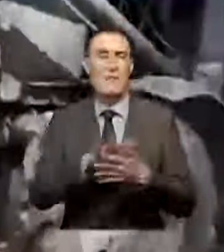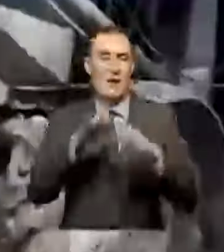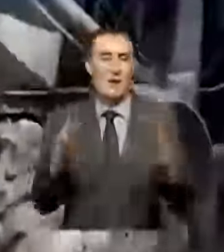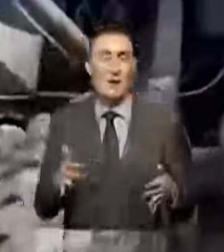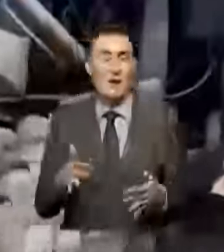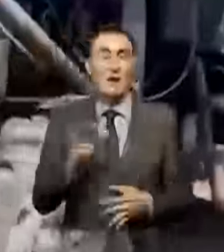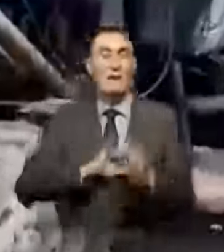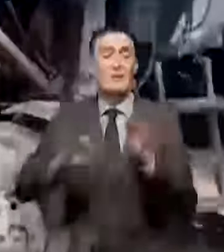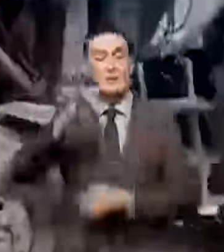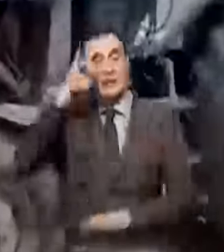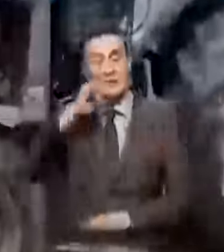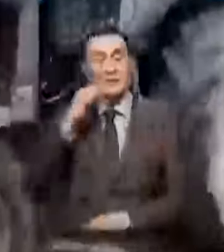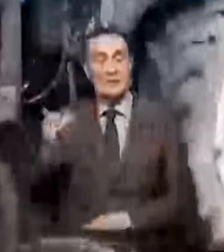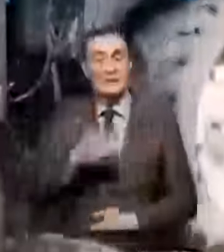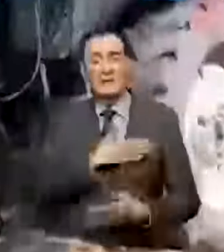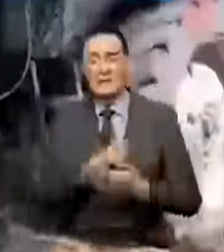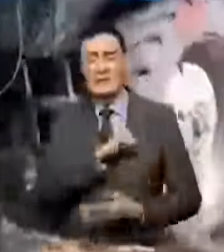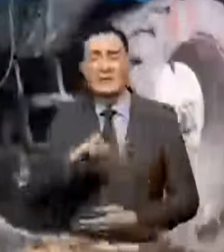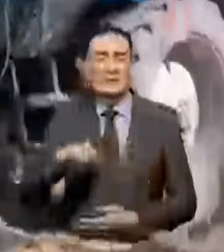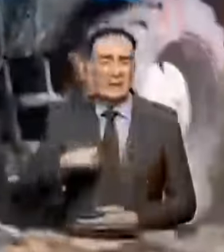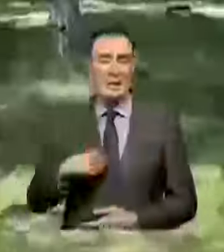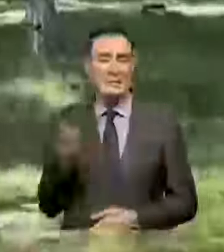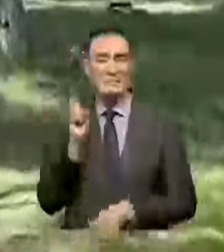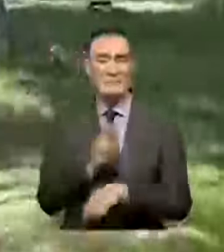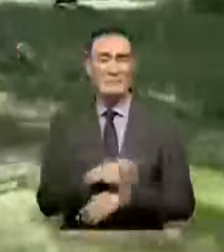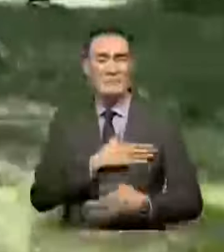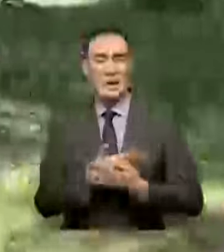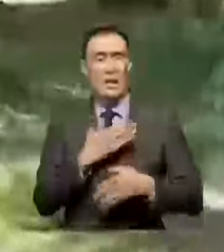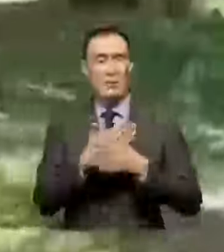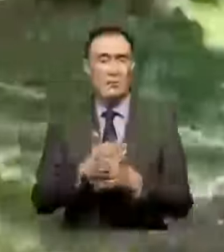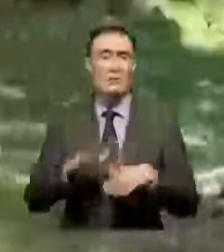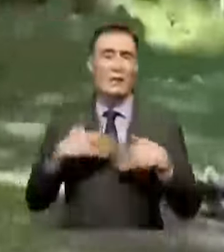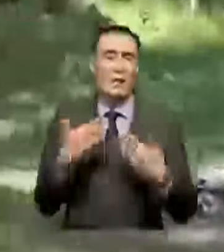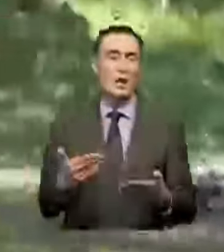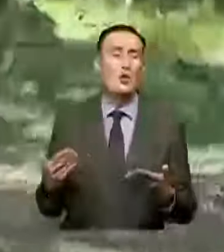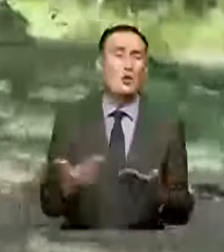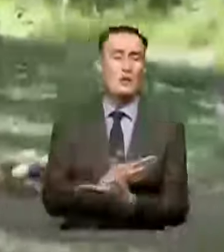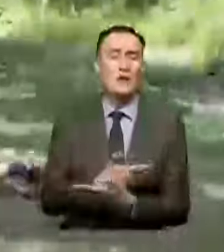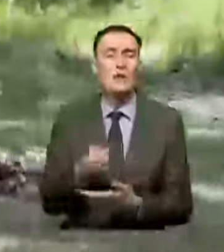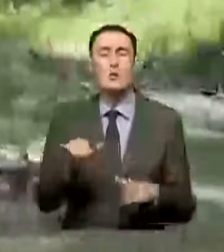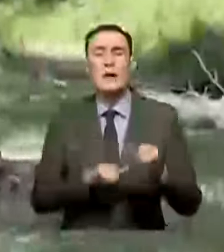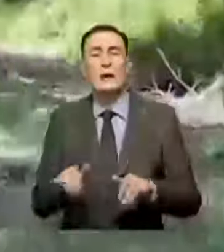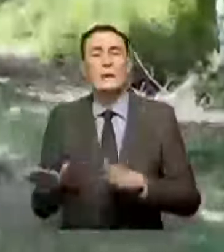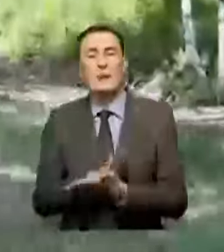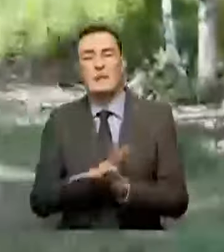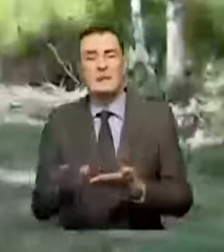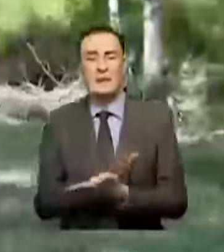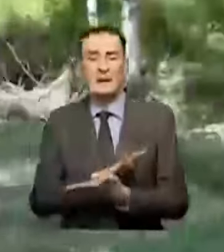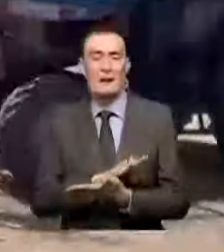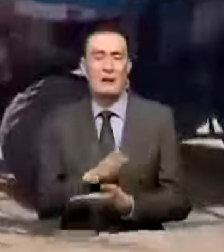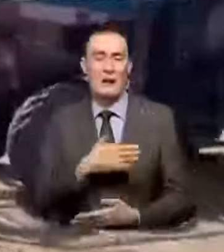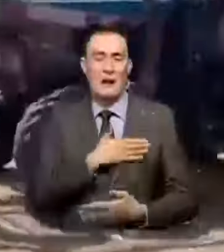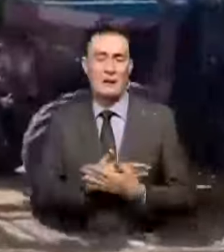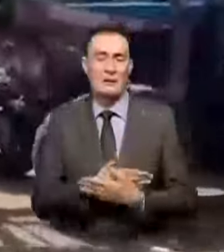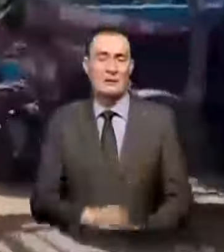Причем восточно-казахстанцы самостоятельно идут на помощь и предлагают все новые места для проведения экоакции.